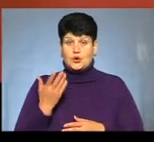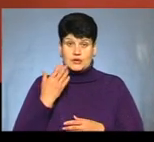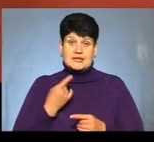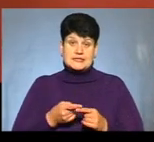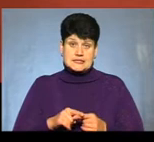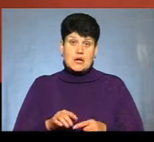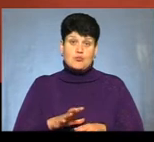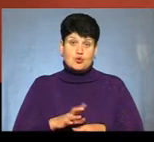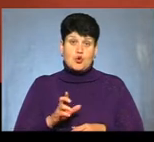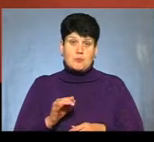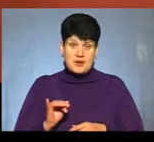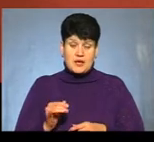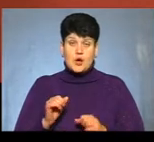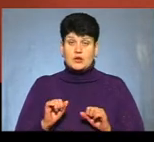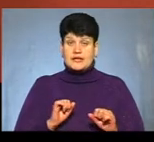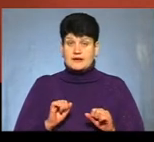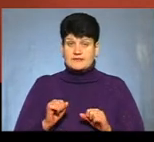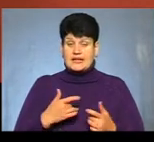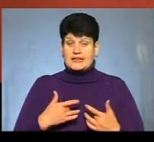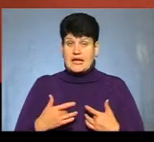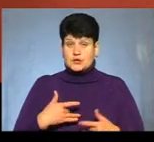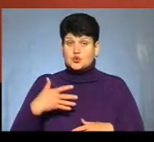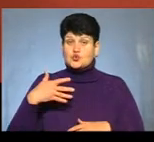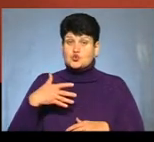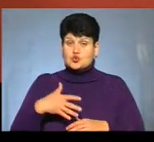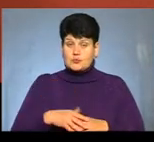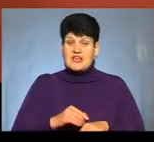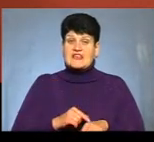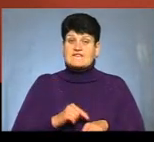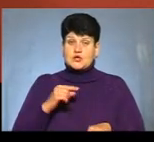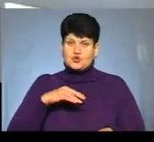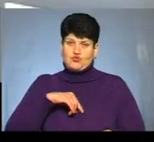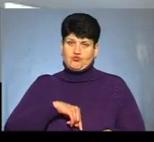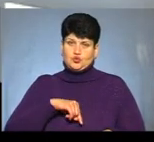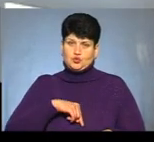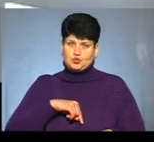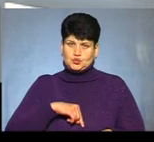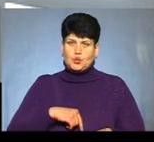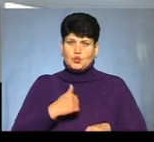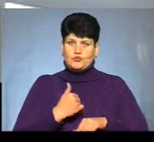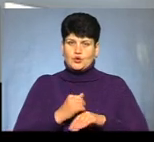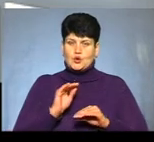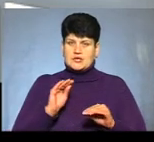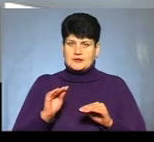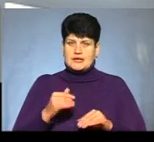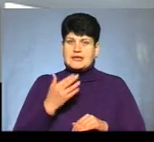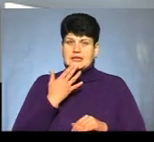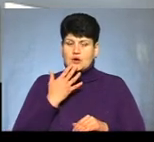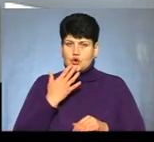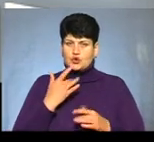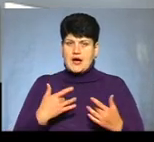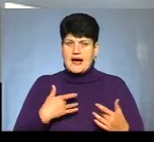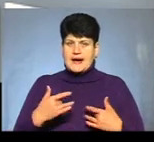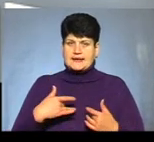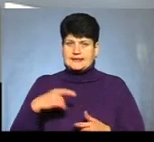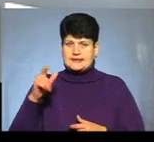би бути. І коли це було би, коли би керівник театру зрозумів і відчув душу головного режисера і народного